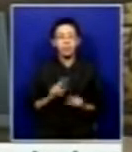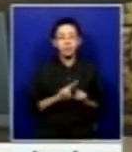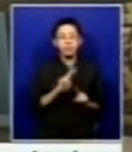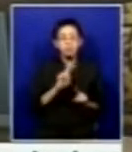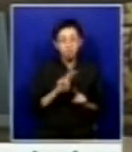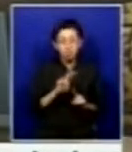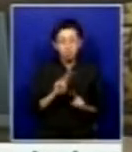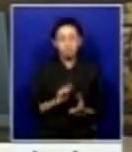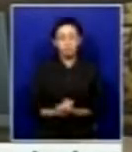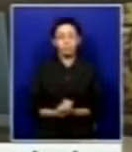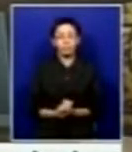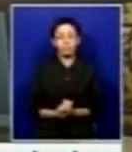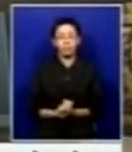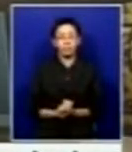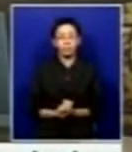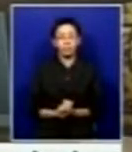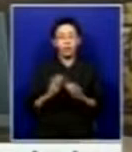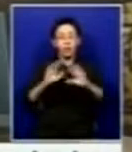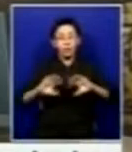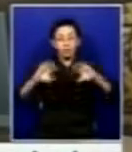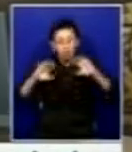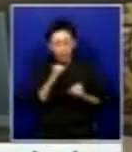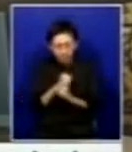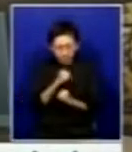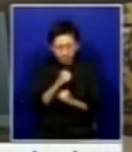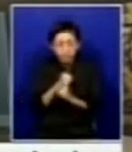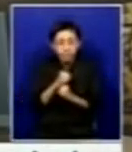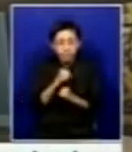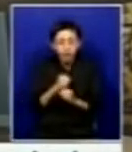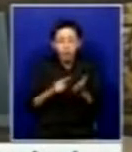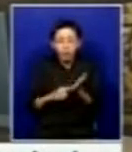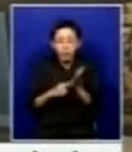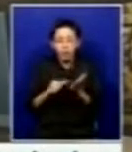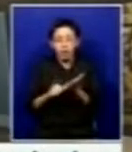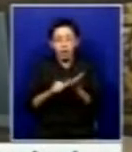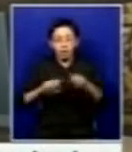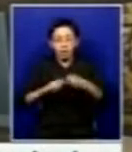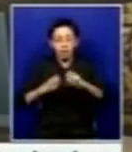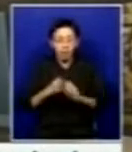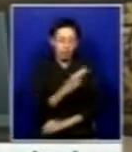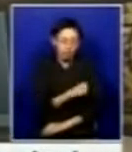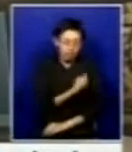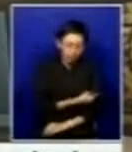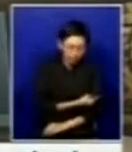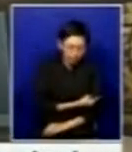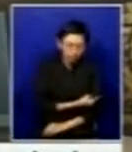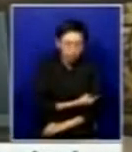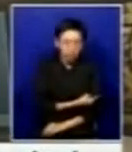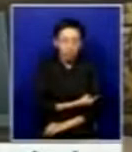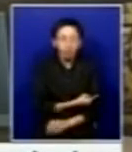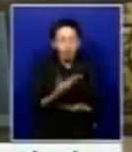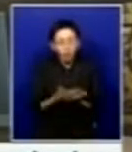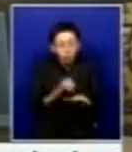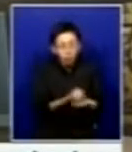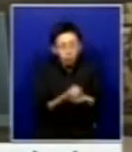าพสิ่งที่รัฐบาลได้กระทำไปไม่ว่าจะเป็นการแก้ไขปัญหาทางด้านการแพทย์การสาธารณสุขการเยียวยานะ